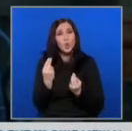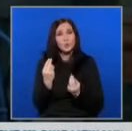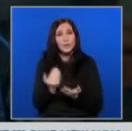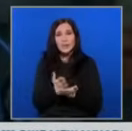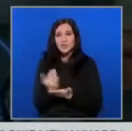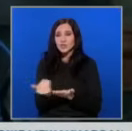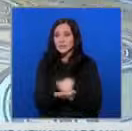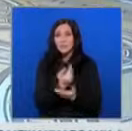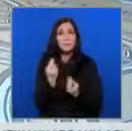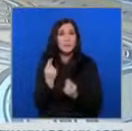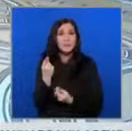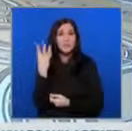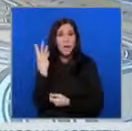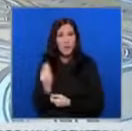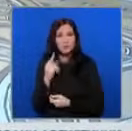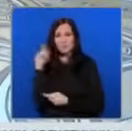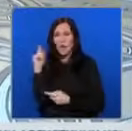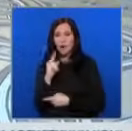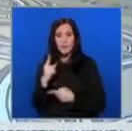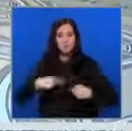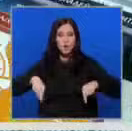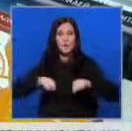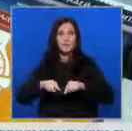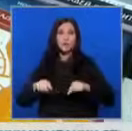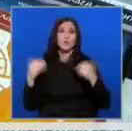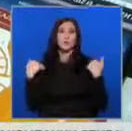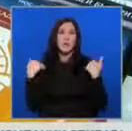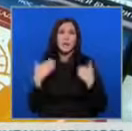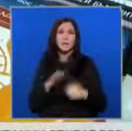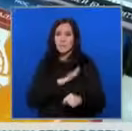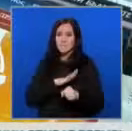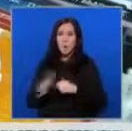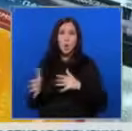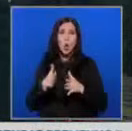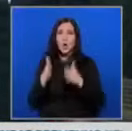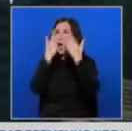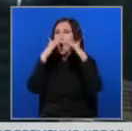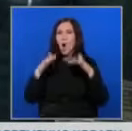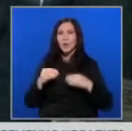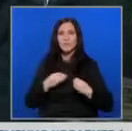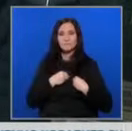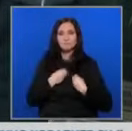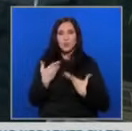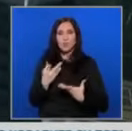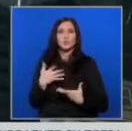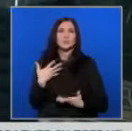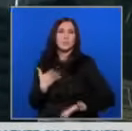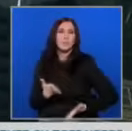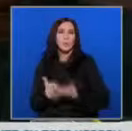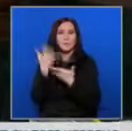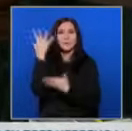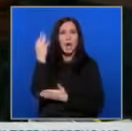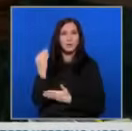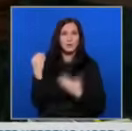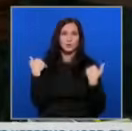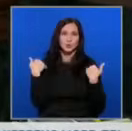съберат пари за тази кауза. Цял ден в фоайето на ректората жужеше от хора с коледен дух, които искаха да подкрепят каузата на студентите.